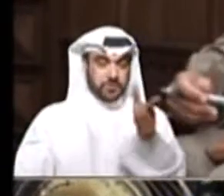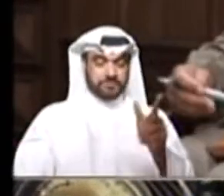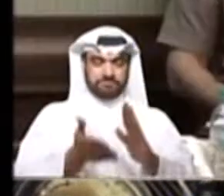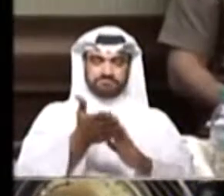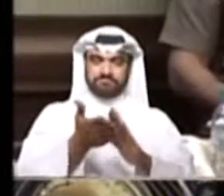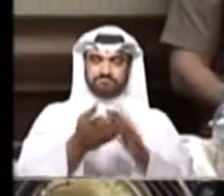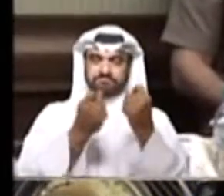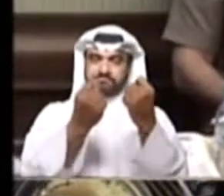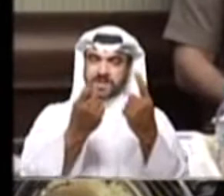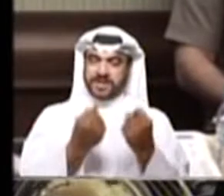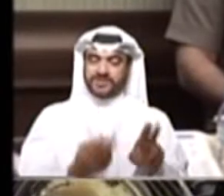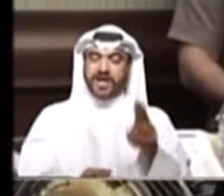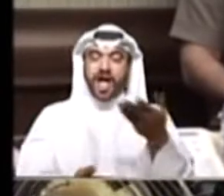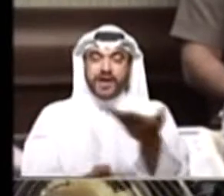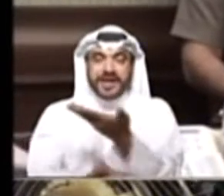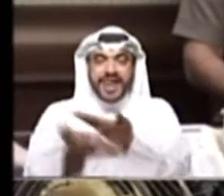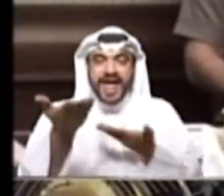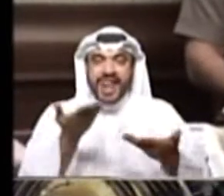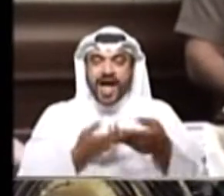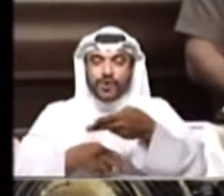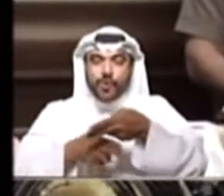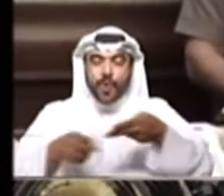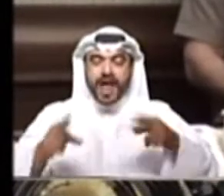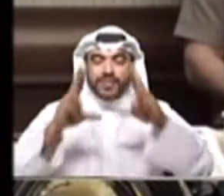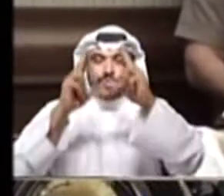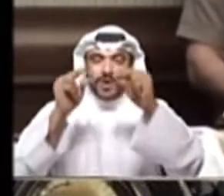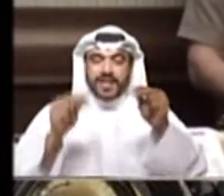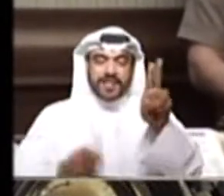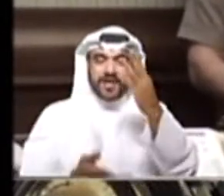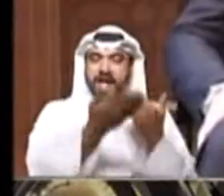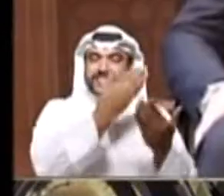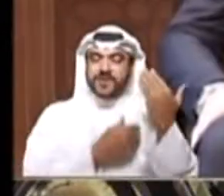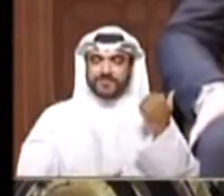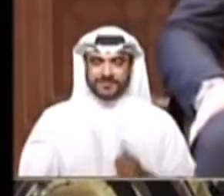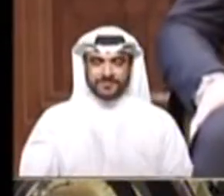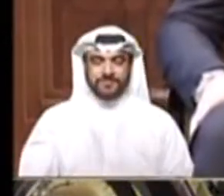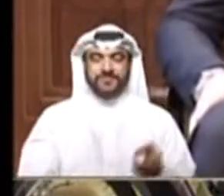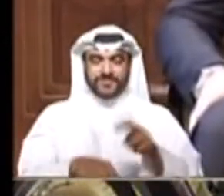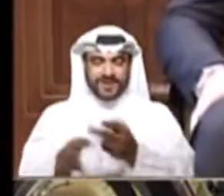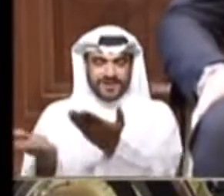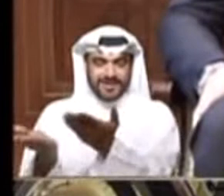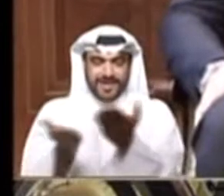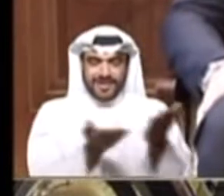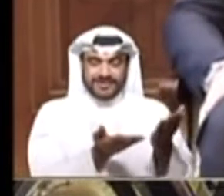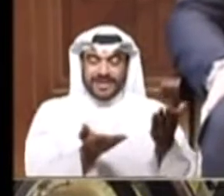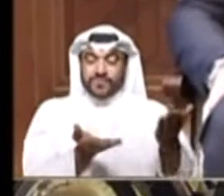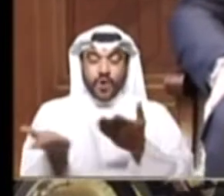معاليه بعمق العلاقات الثنائية بين البلدين الشقيقين. حضر اللقاء